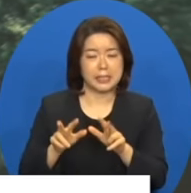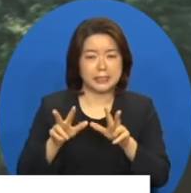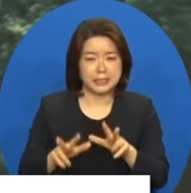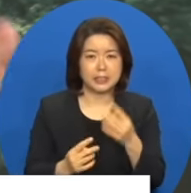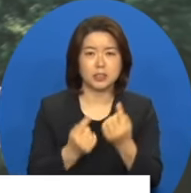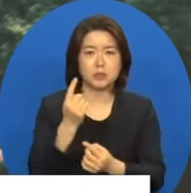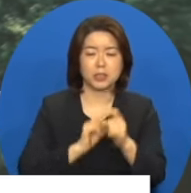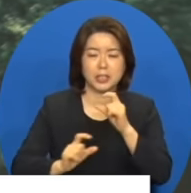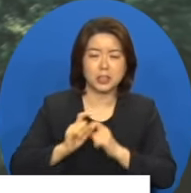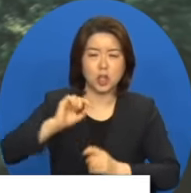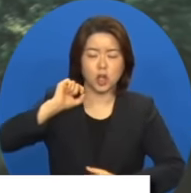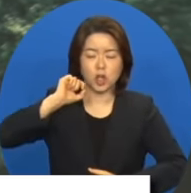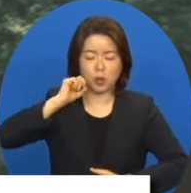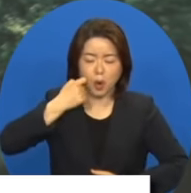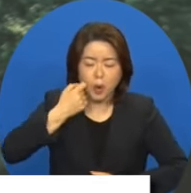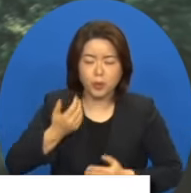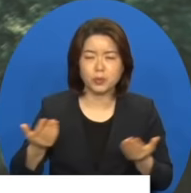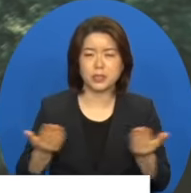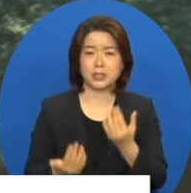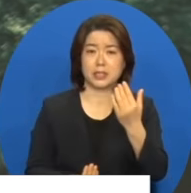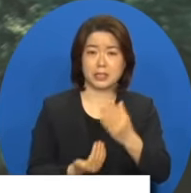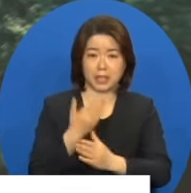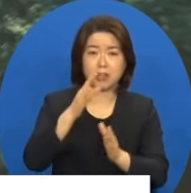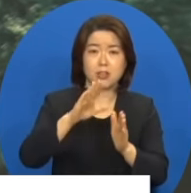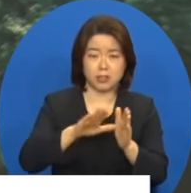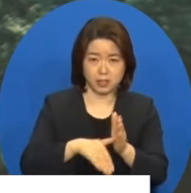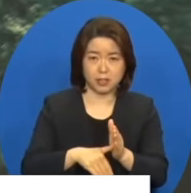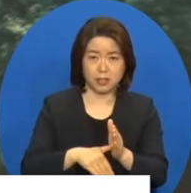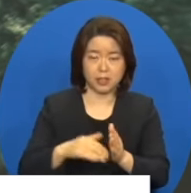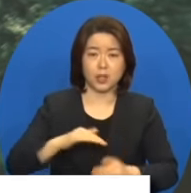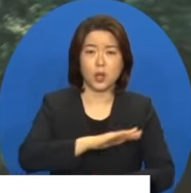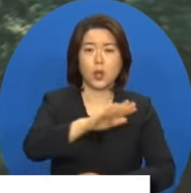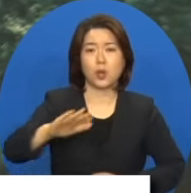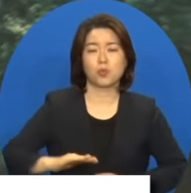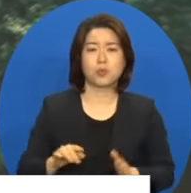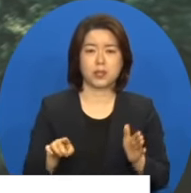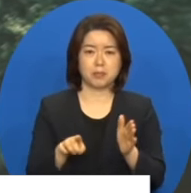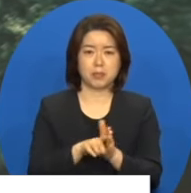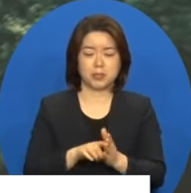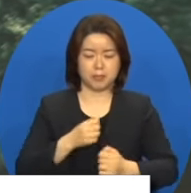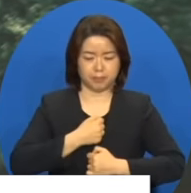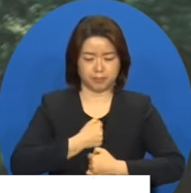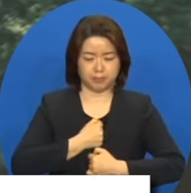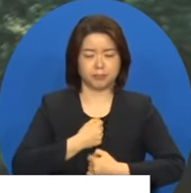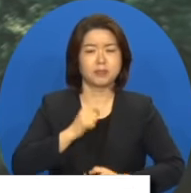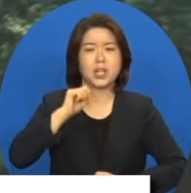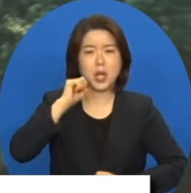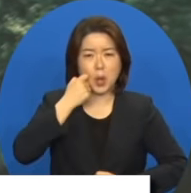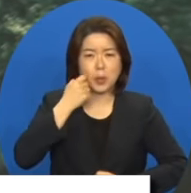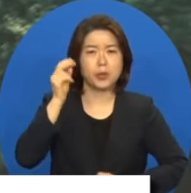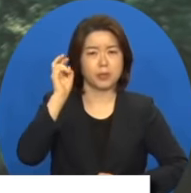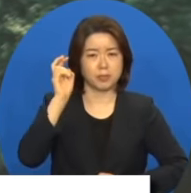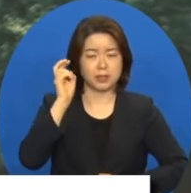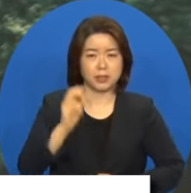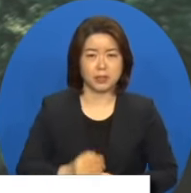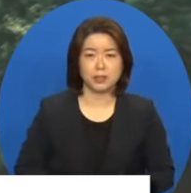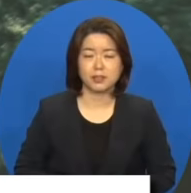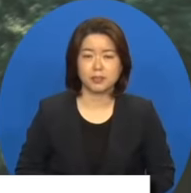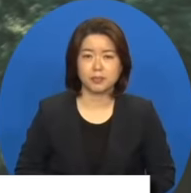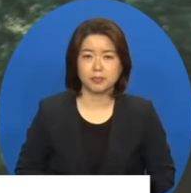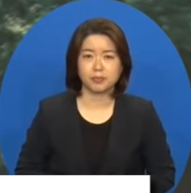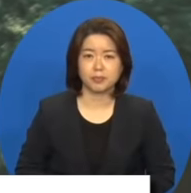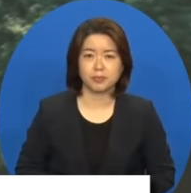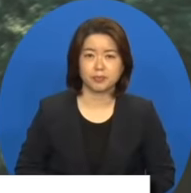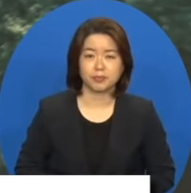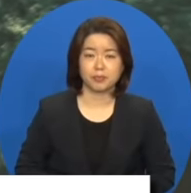지금보다도 더 어려운 일이 생기게 될 때 우리는 우리의 믿음을 지켜낼 수가 없게 될 것입니다.